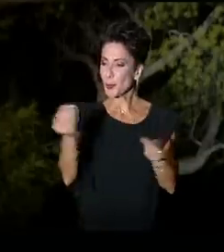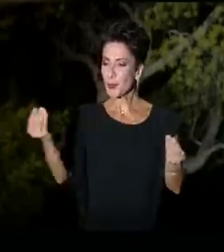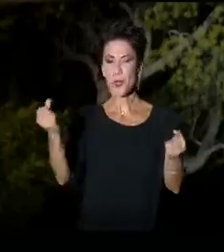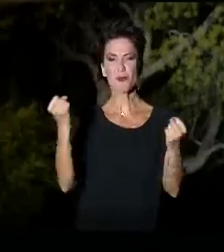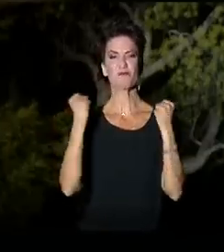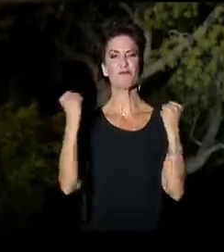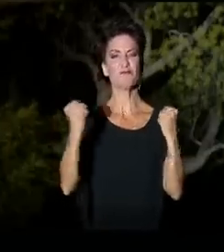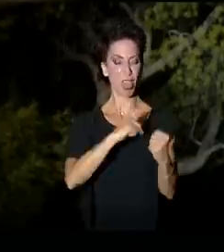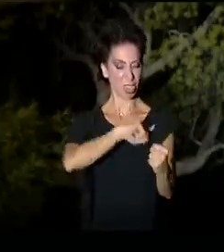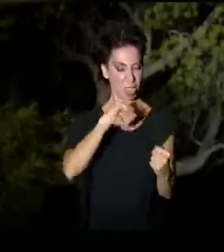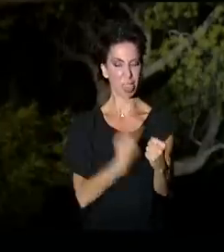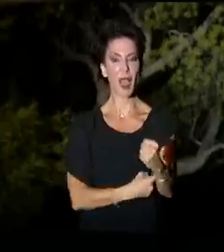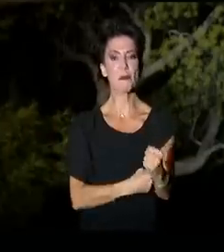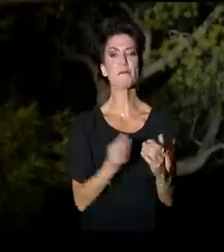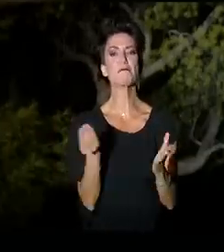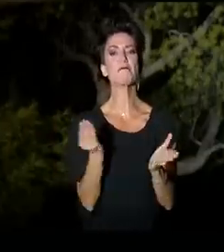δύναμη.